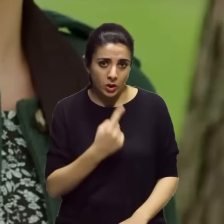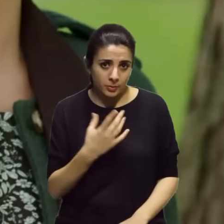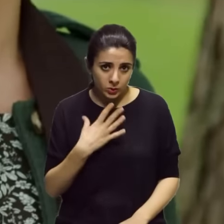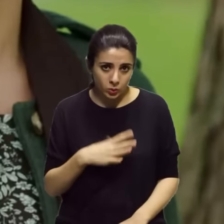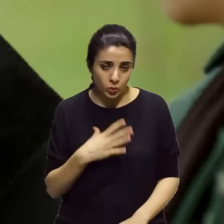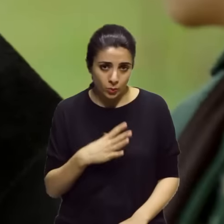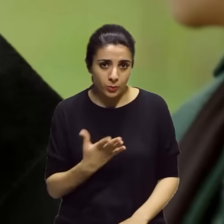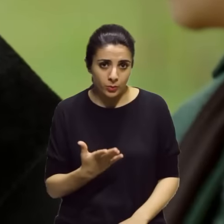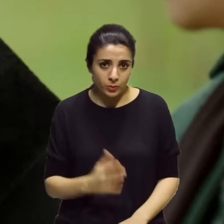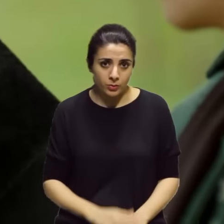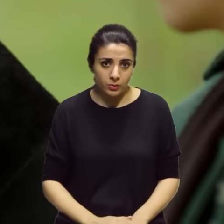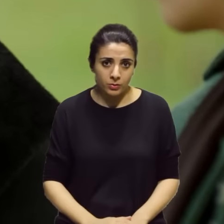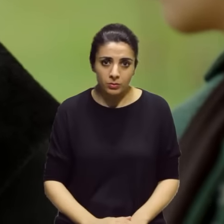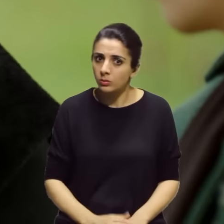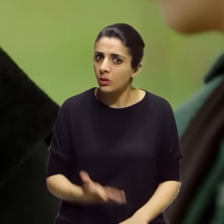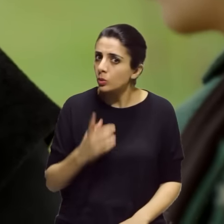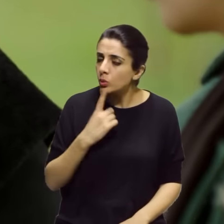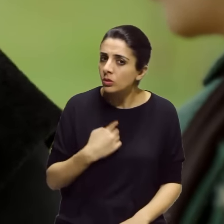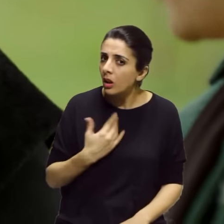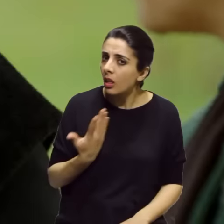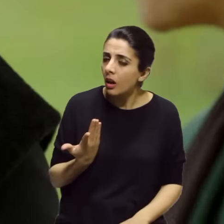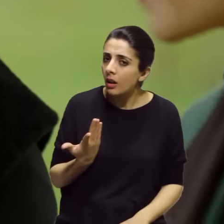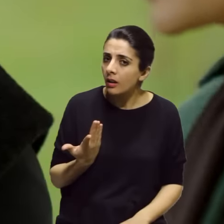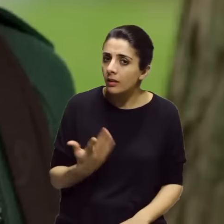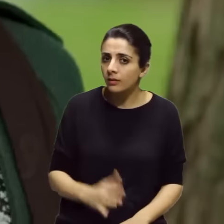söyleyeceğim Farşiko. Ne söyleyeceksin kız? Söyle.